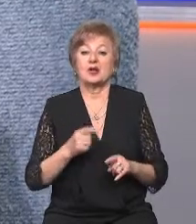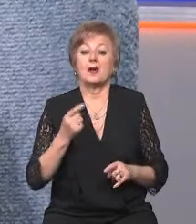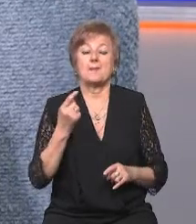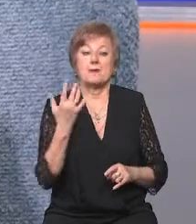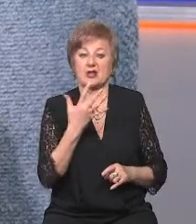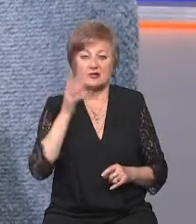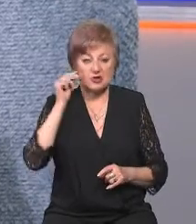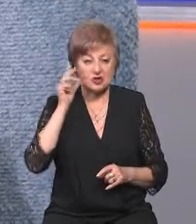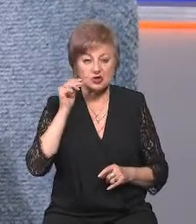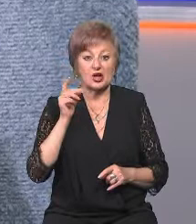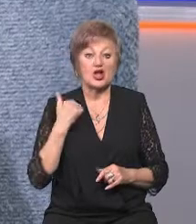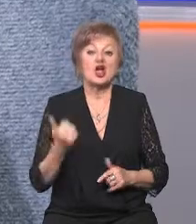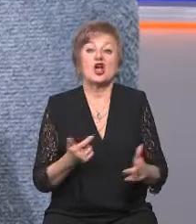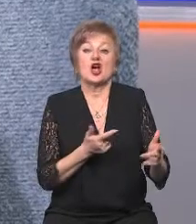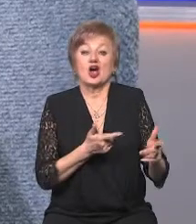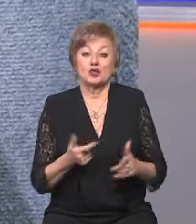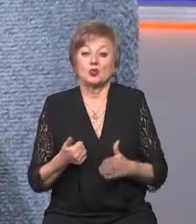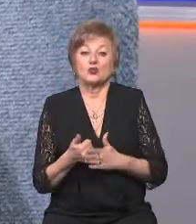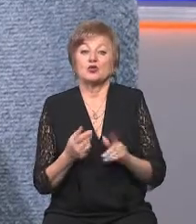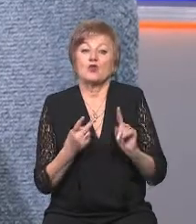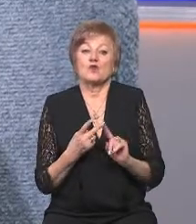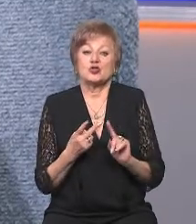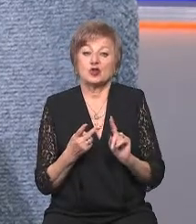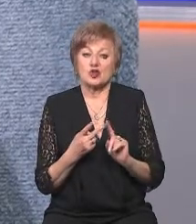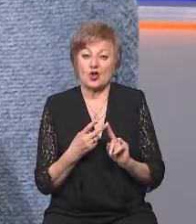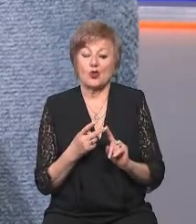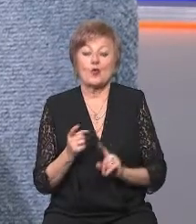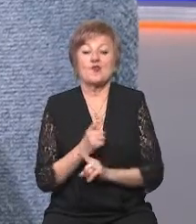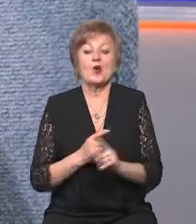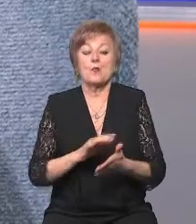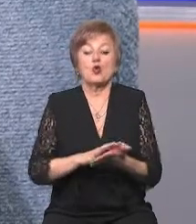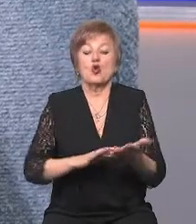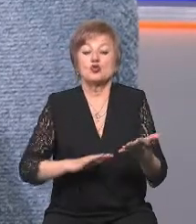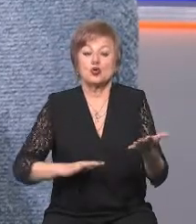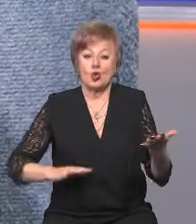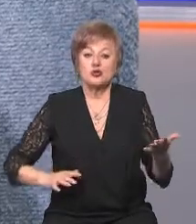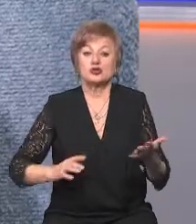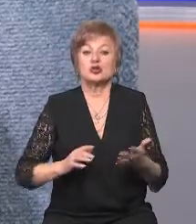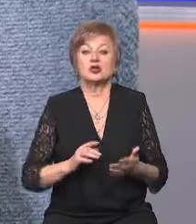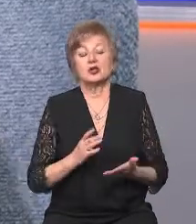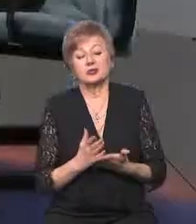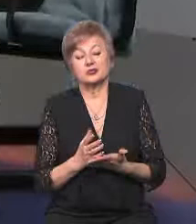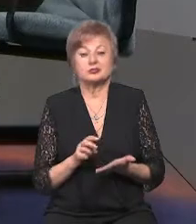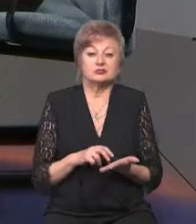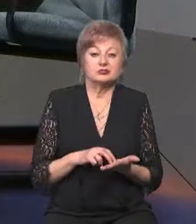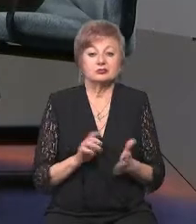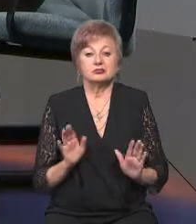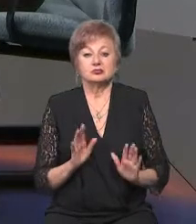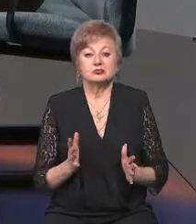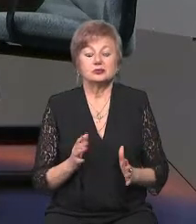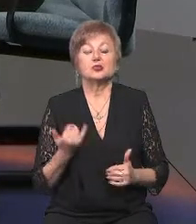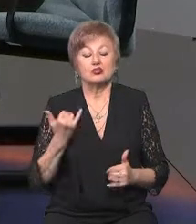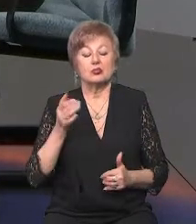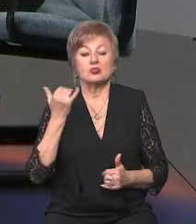медичної і чи готові вони до другої реформи, до продовження реформи, які є побоювання. І я прошу, давайте